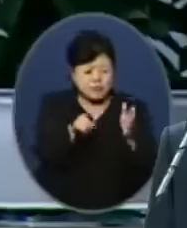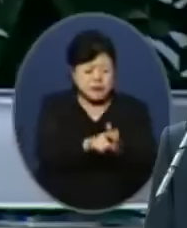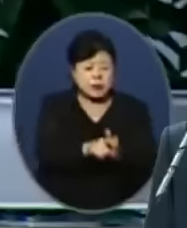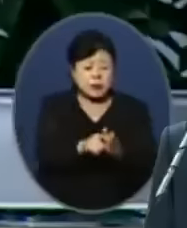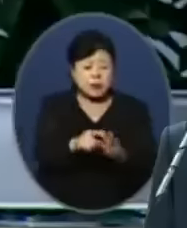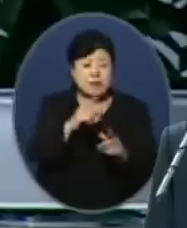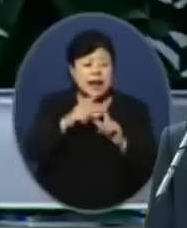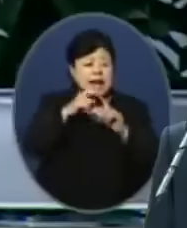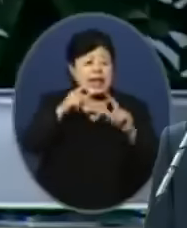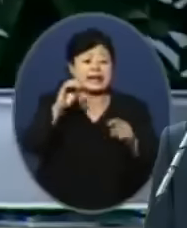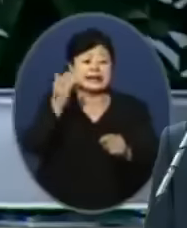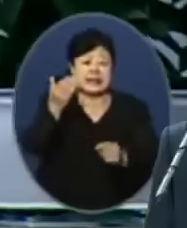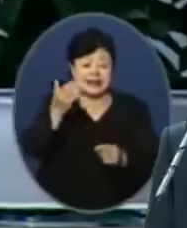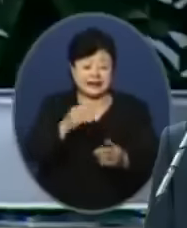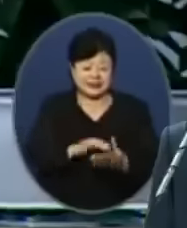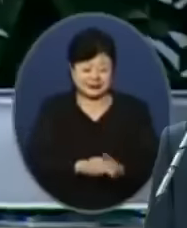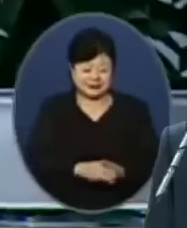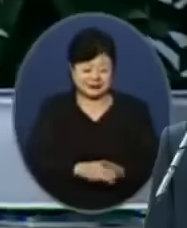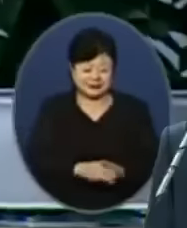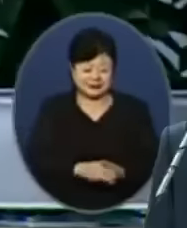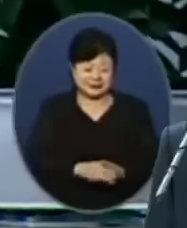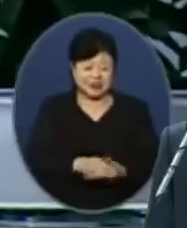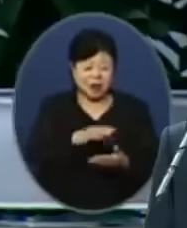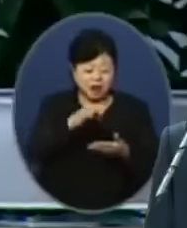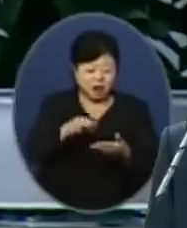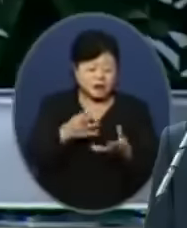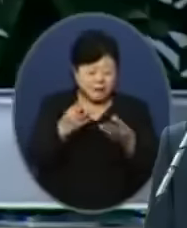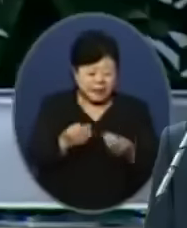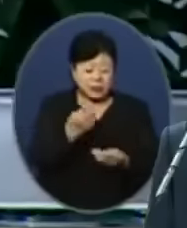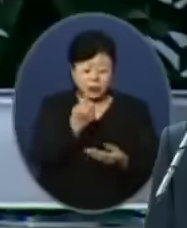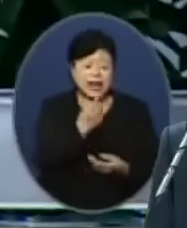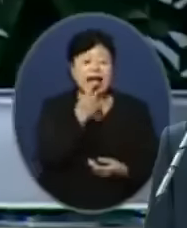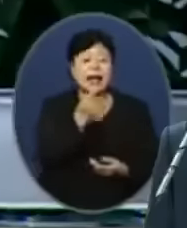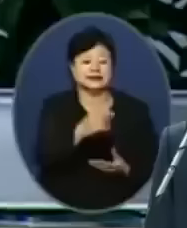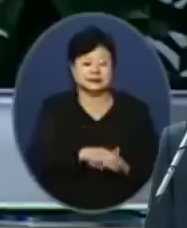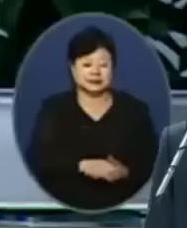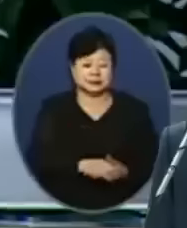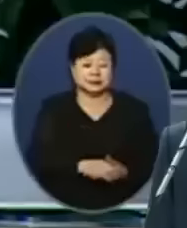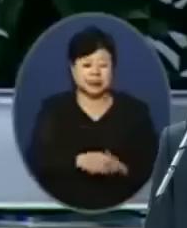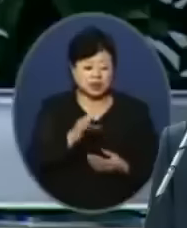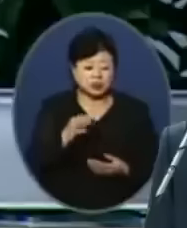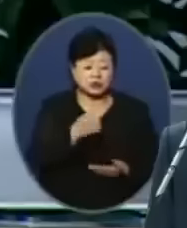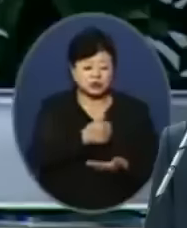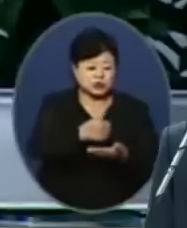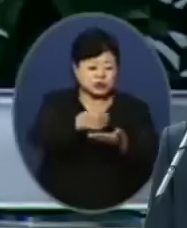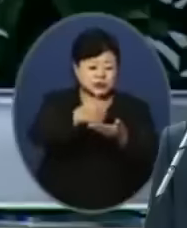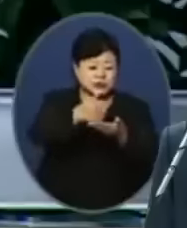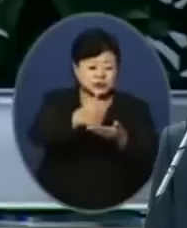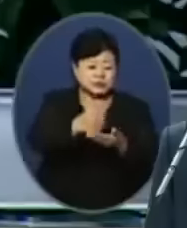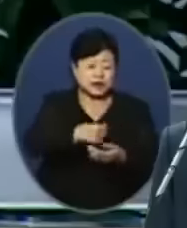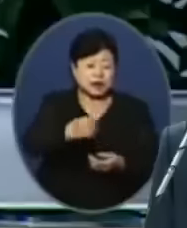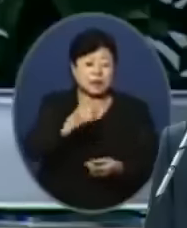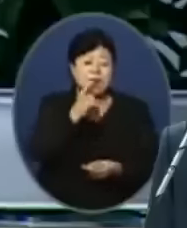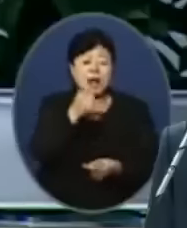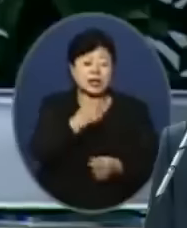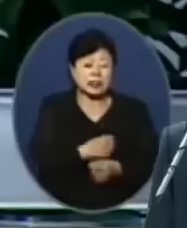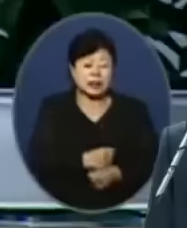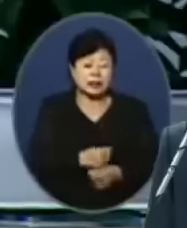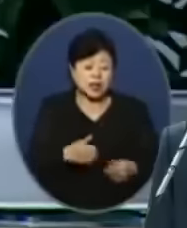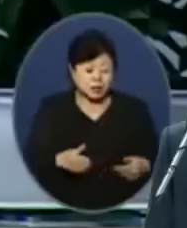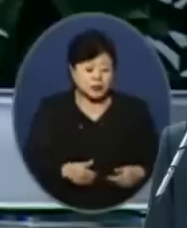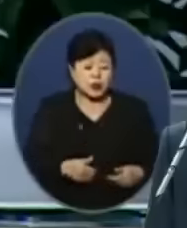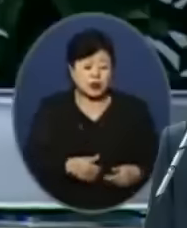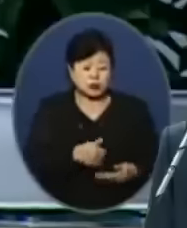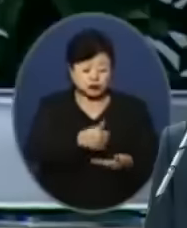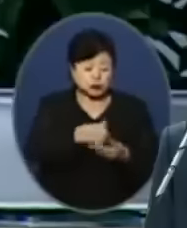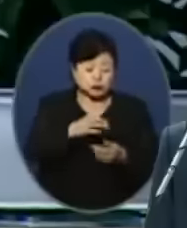말아라. 그리고 헌금은 돌아온다. 돈은 주님 내 것이라고 했으니 필요한 대로